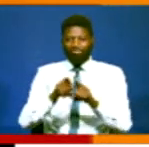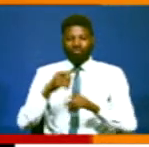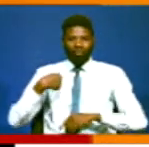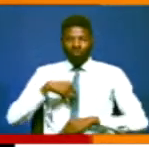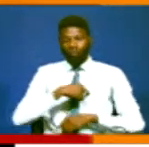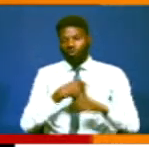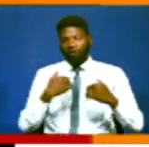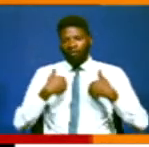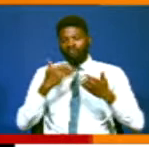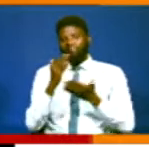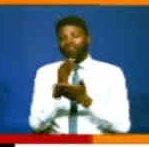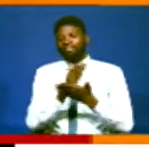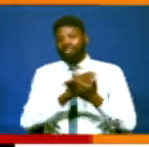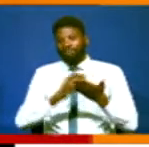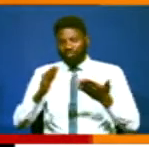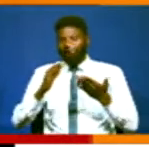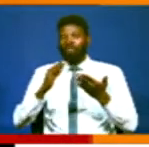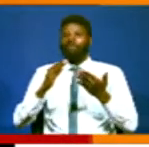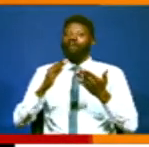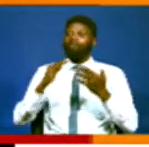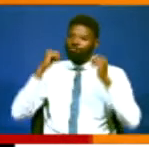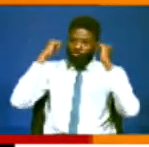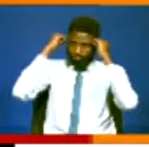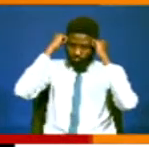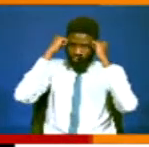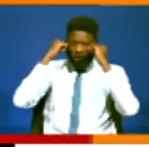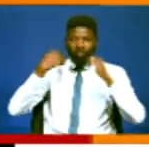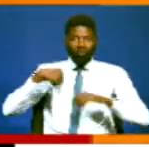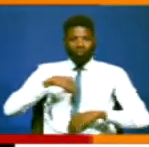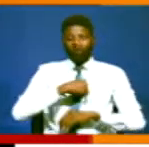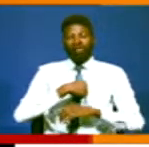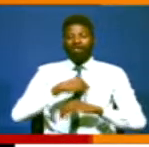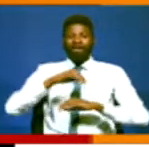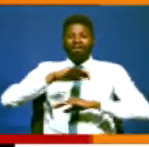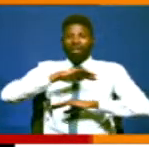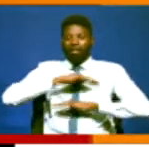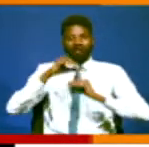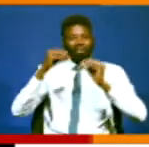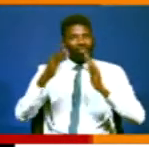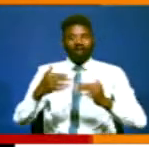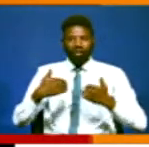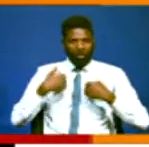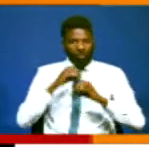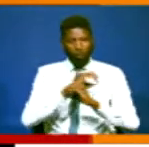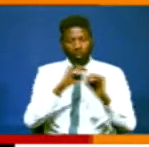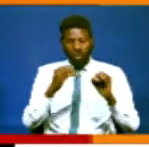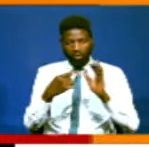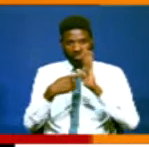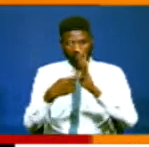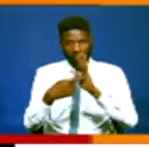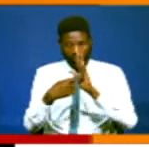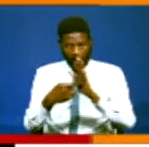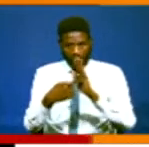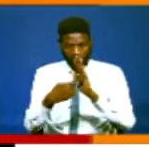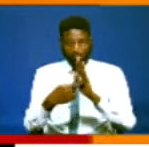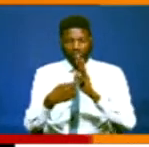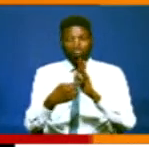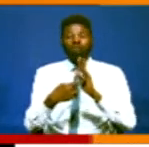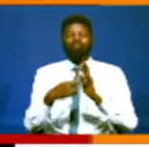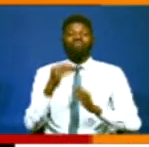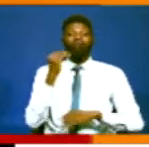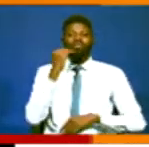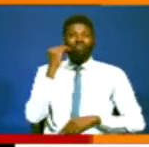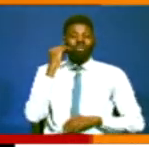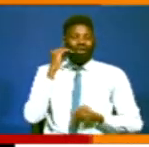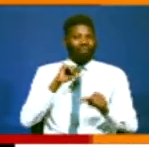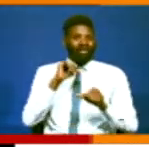ambayo hadi sasa tuna walimu wa kutosha, masomo kama vile sayansi ya nyumbani, ile tunasema ni home science. Walimu hata kuna baadhi